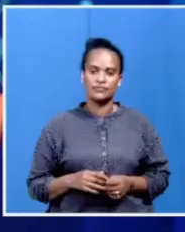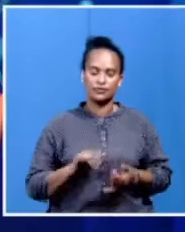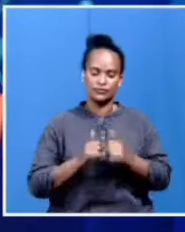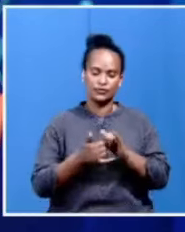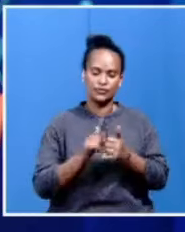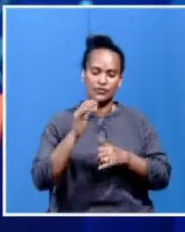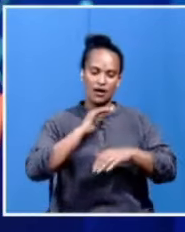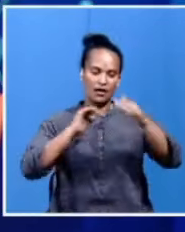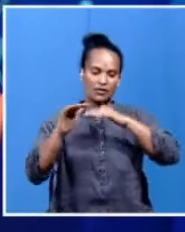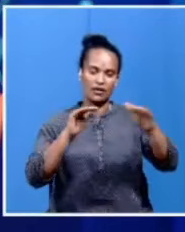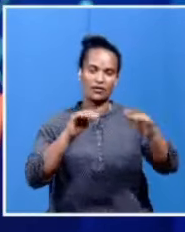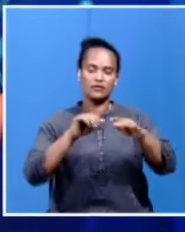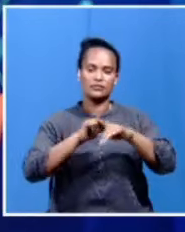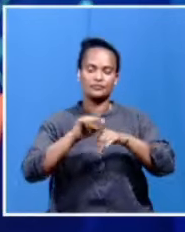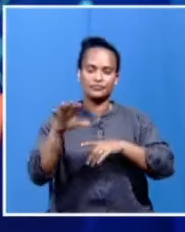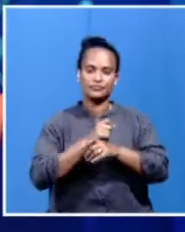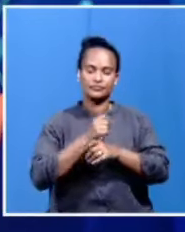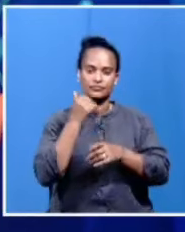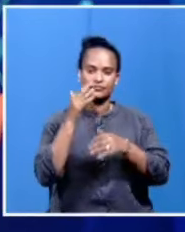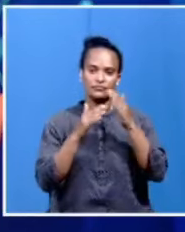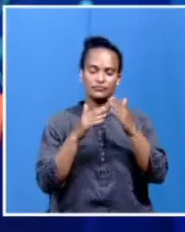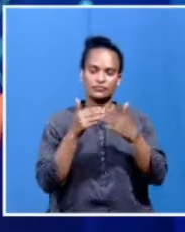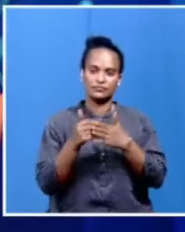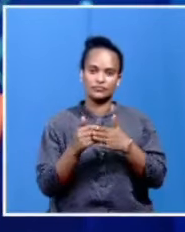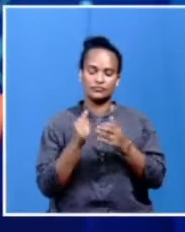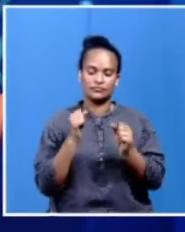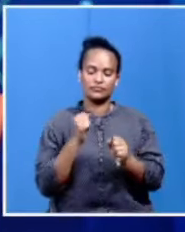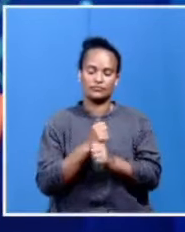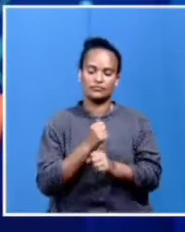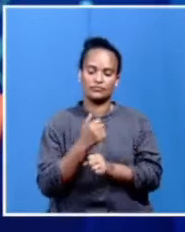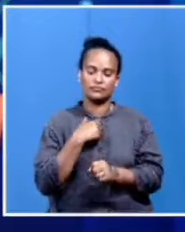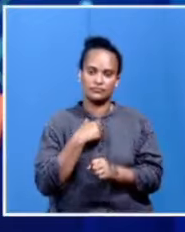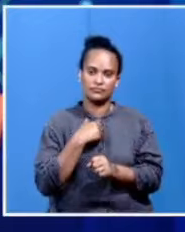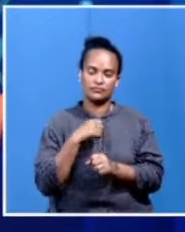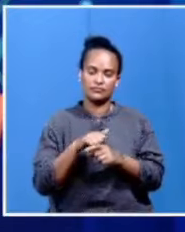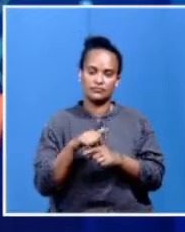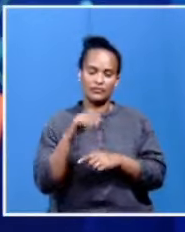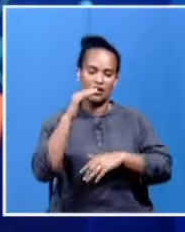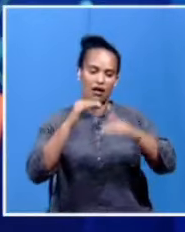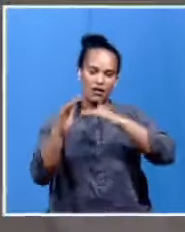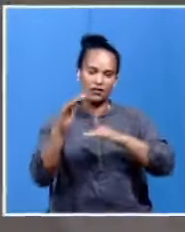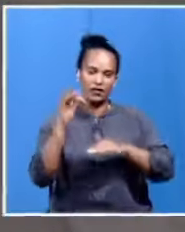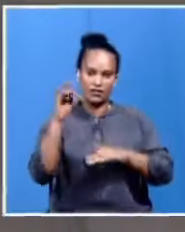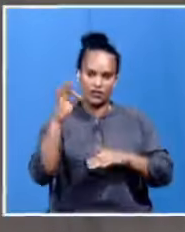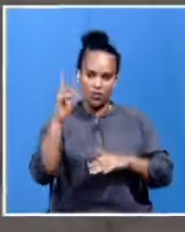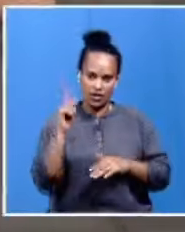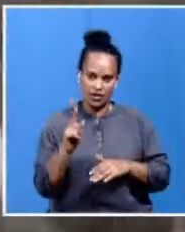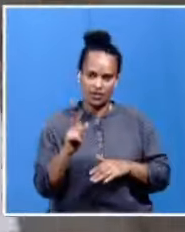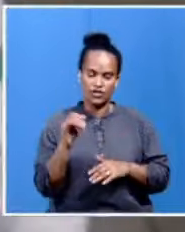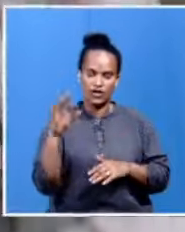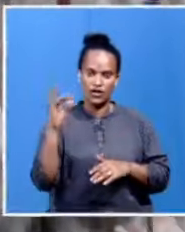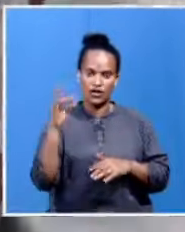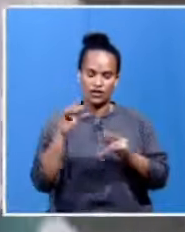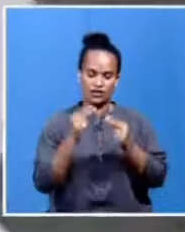ብስፖርት ካራቴ ዝግባእ ስልጠና ብምውሳድ ብዝሐሸ ደረጃ ንምብፃሕ በርቲዖም ይሰርሑ ከም ዘለው ሰልጠንቲ ካራቴ ከይብ ዘዋን ኣሻሄራ